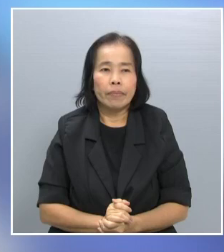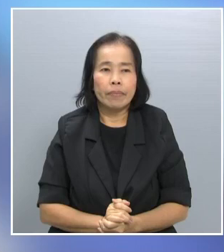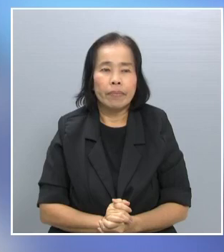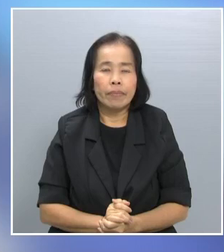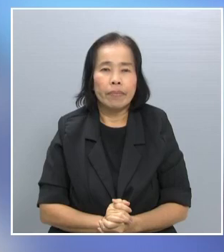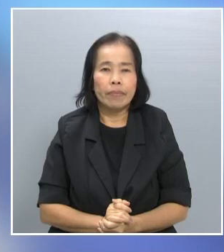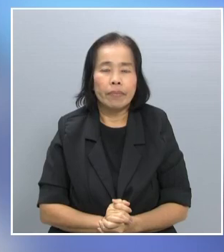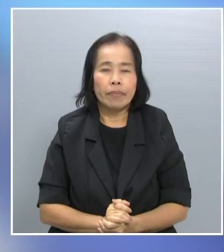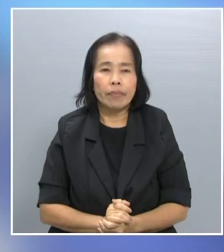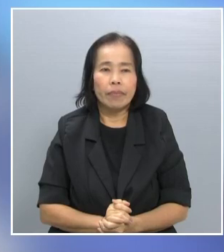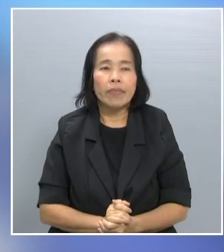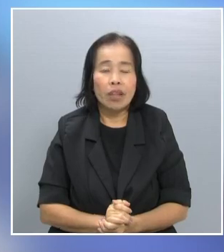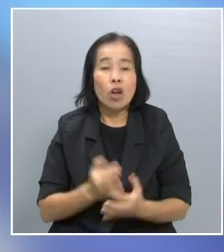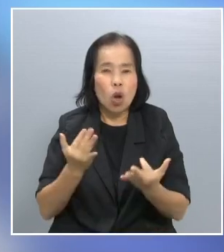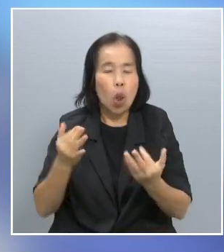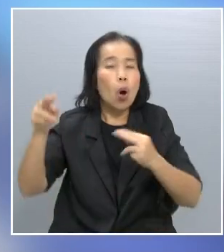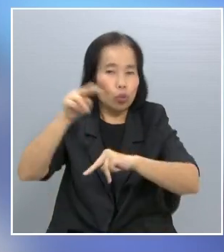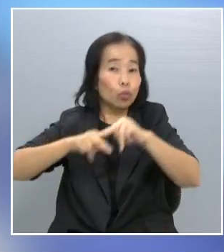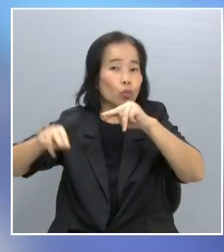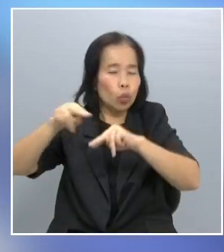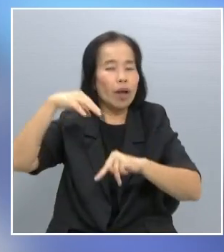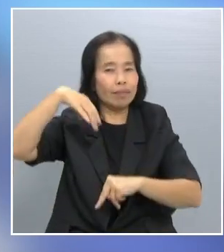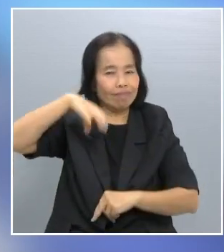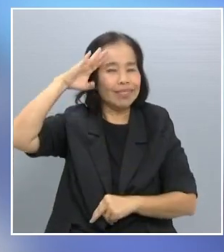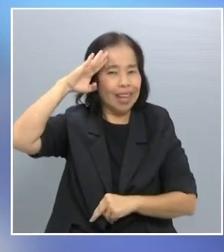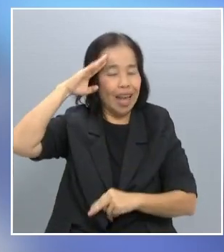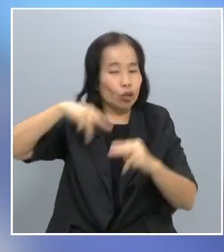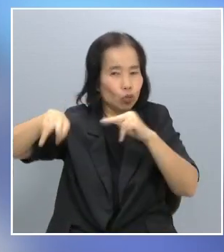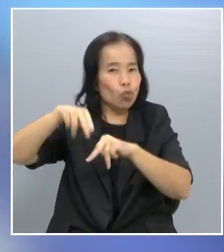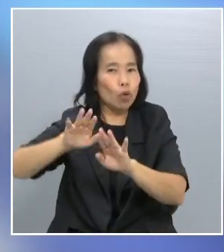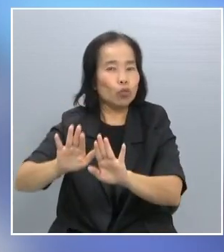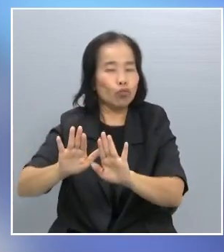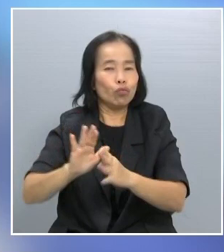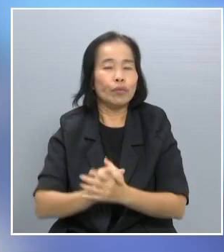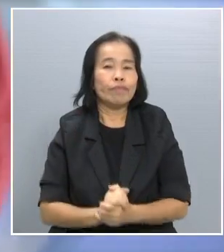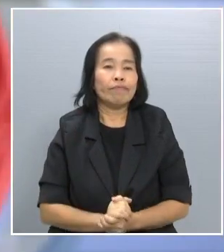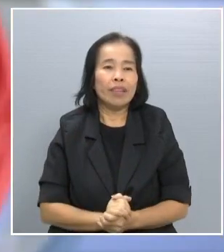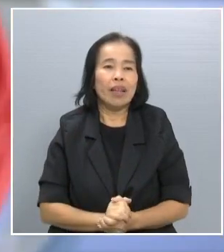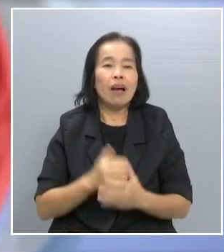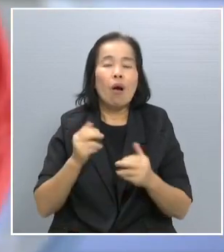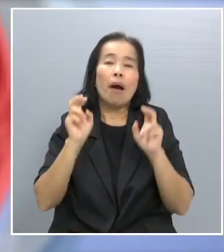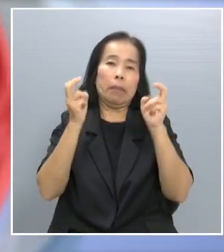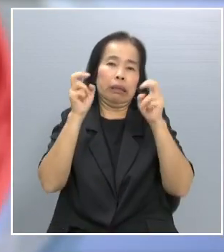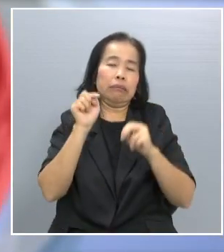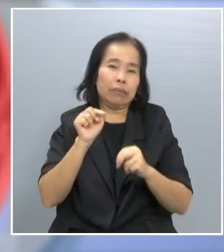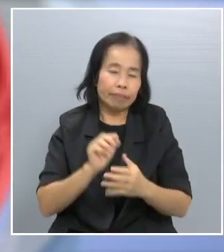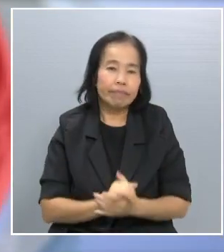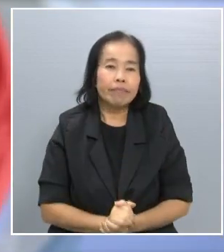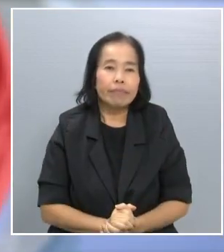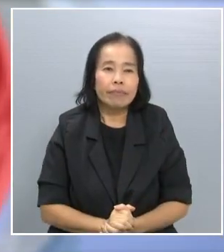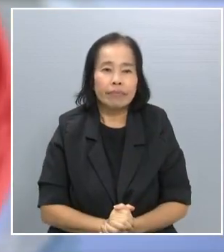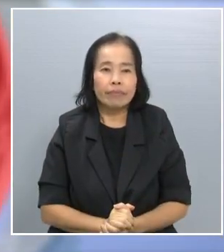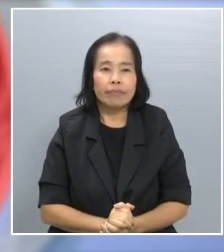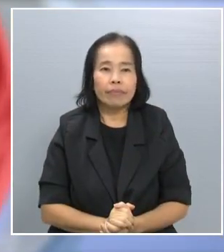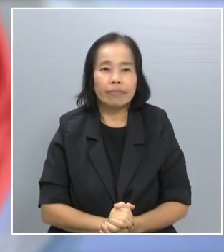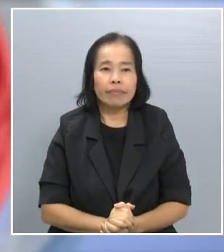เดี๋ยวรอผลการตรวจสอบของทางกองทัพดูนะคะ ครับ ก็เป็นประเด็นขึ้นมาเลยค่ะ นะฮะ